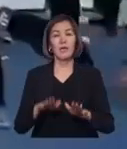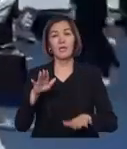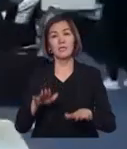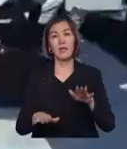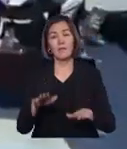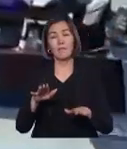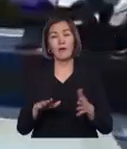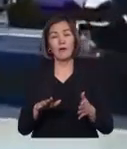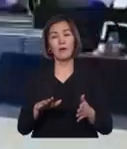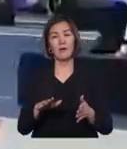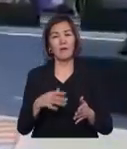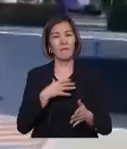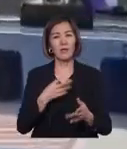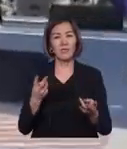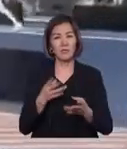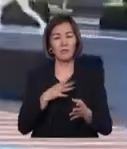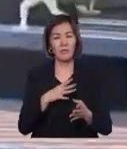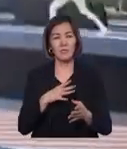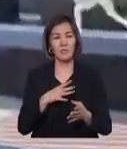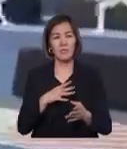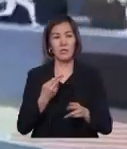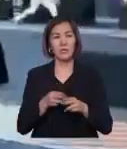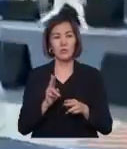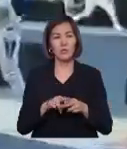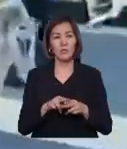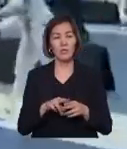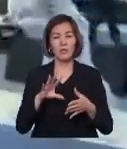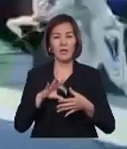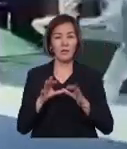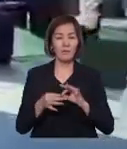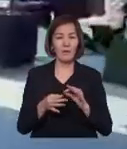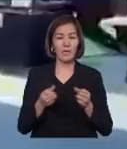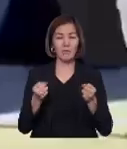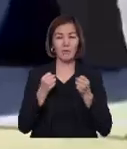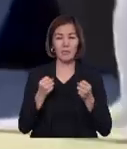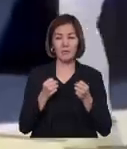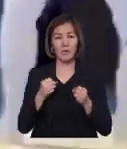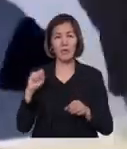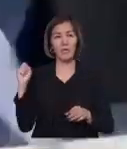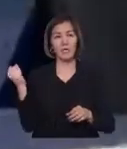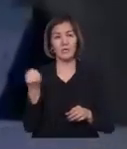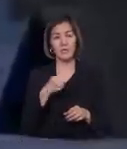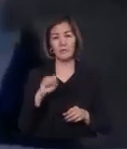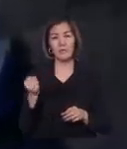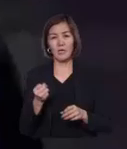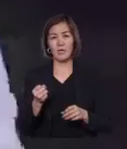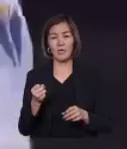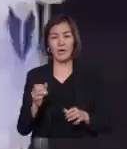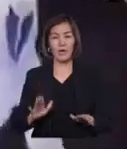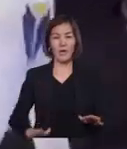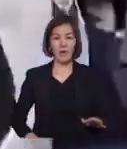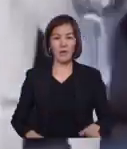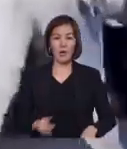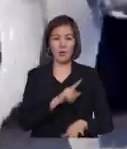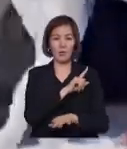есепке алынбайтын жауынгерлік спорттың жалғыз түрі. Соған қарамастан олимпиадалық атлеттер арасында семсерлесушілердің аяқ күші ең мықты